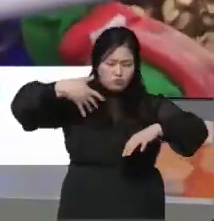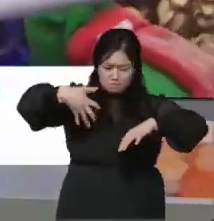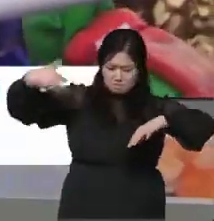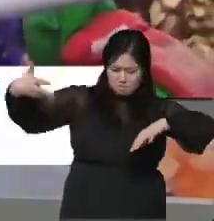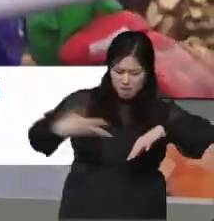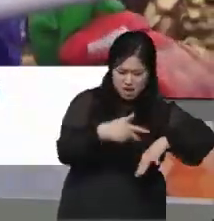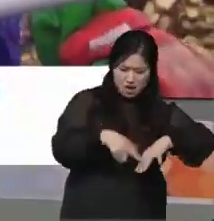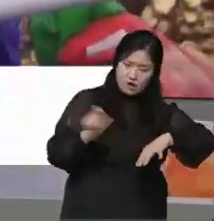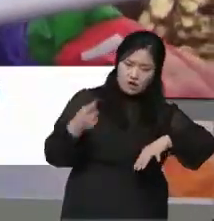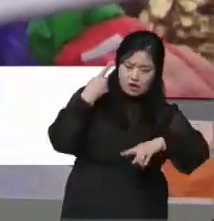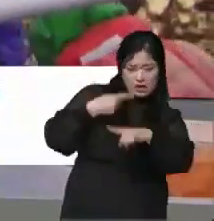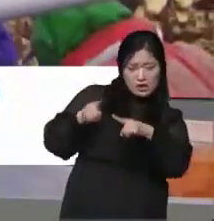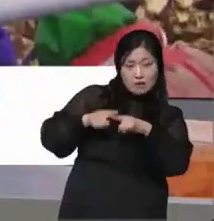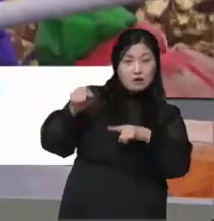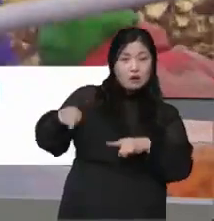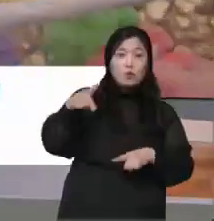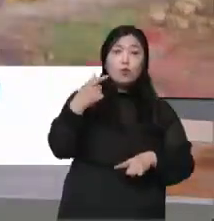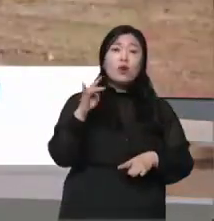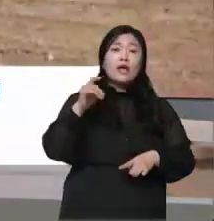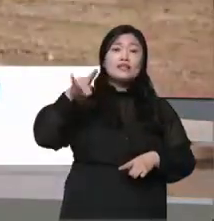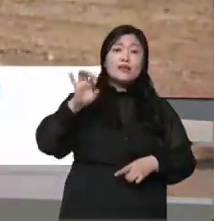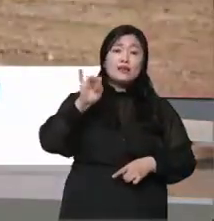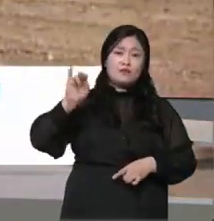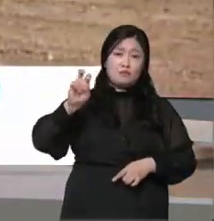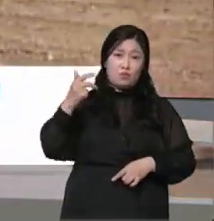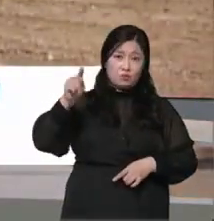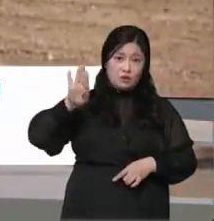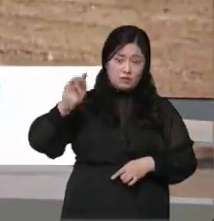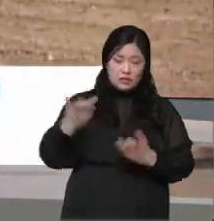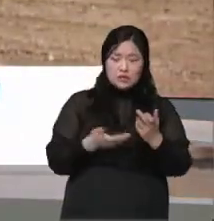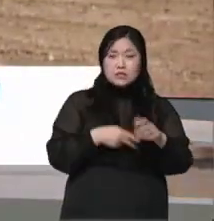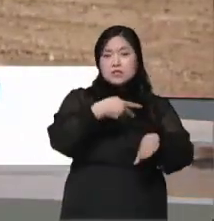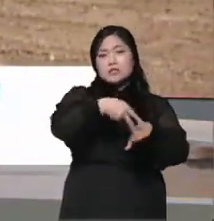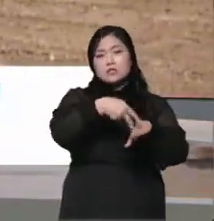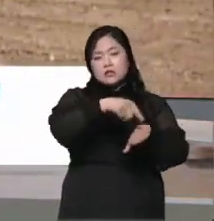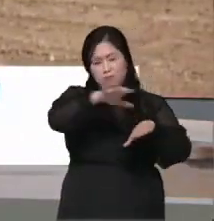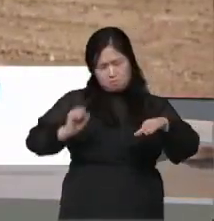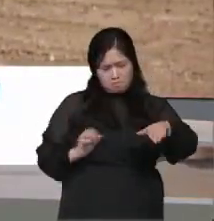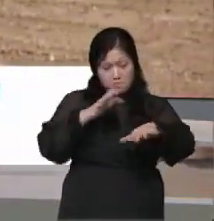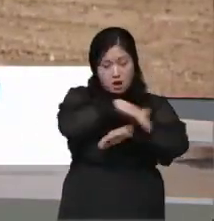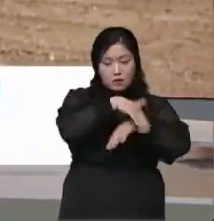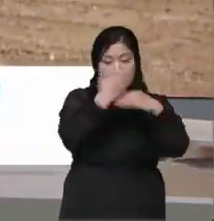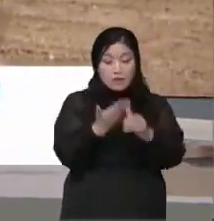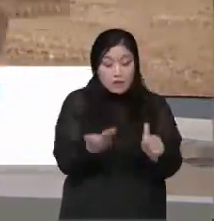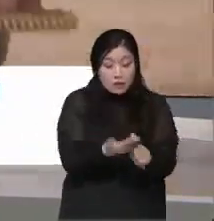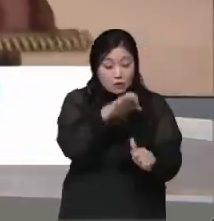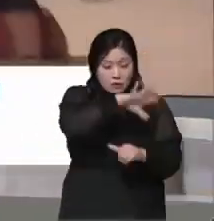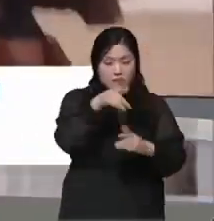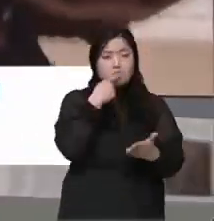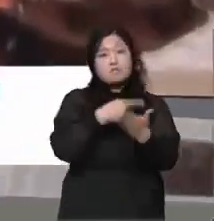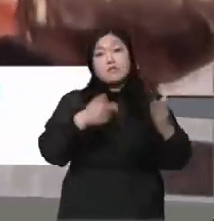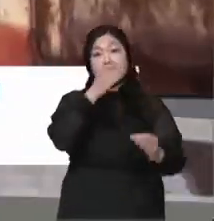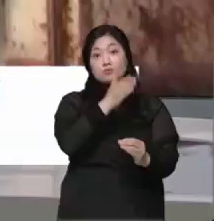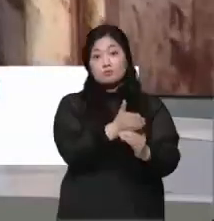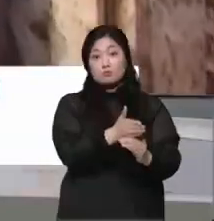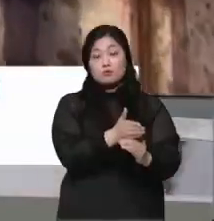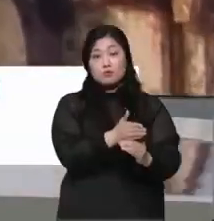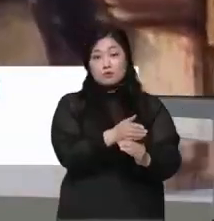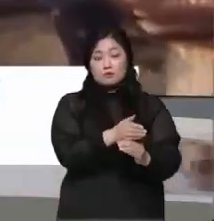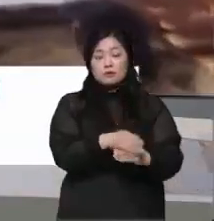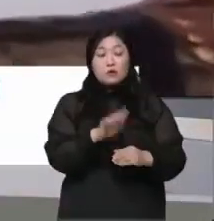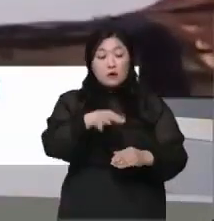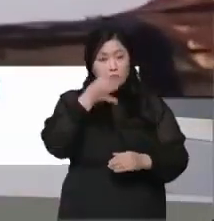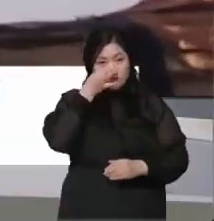떠밀려온 것으로 추정되는 굉생이 모자반이 전남 신안 일대를 덮치면서 양식장이 큰 피해를 입고 있습니다. 정경원